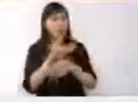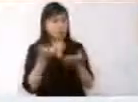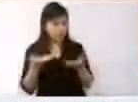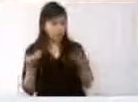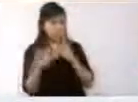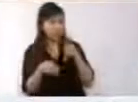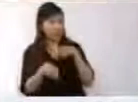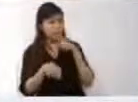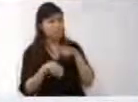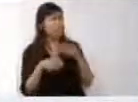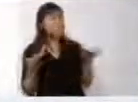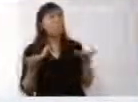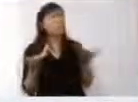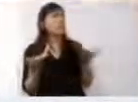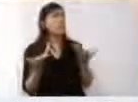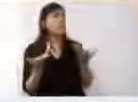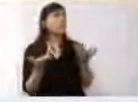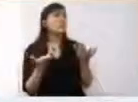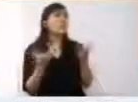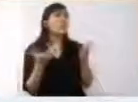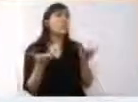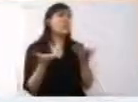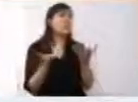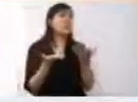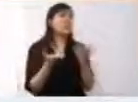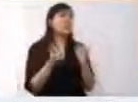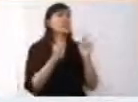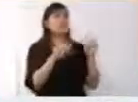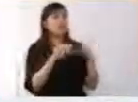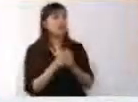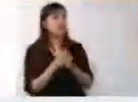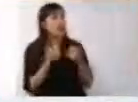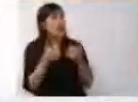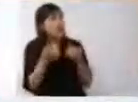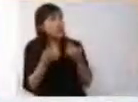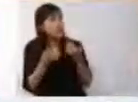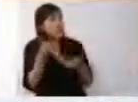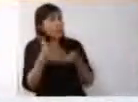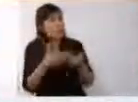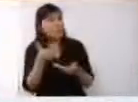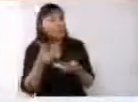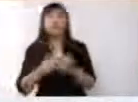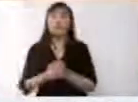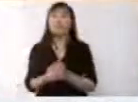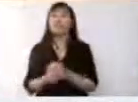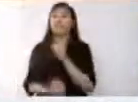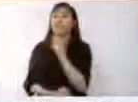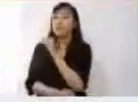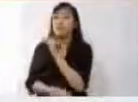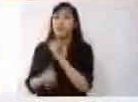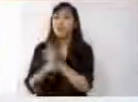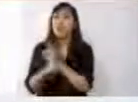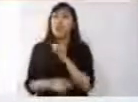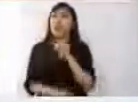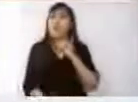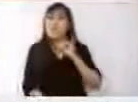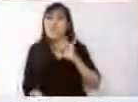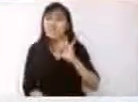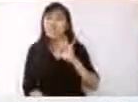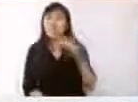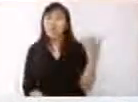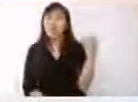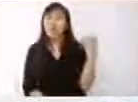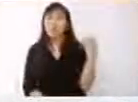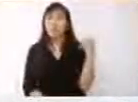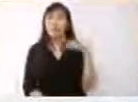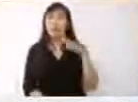National, tatlong letter po, ATN at philembassy.net, para po malaman natin kung anong klaseng tulong ang maaari nating maibigay sa ating mga